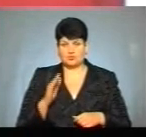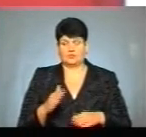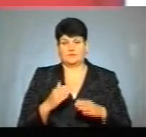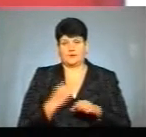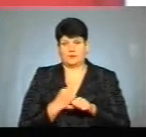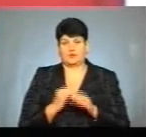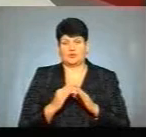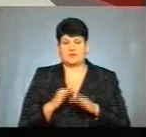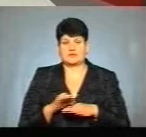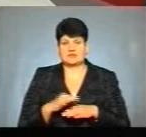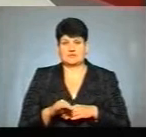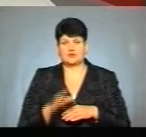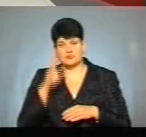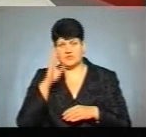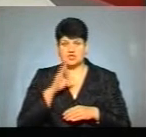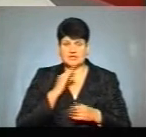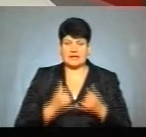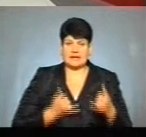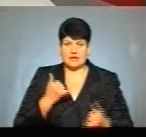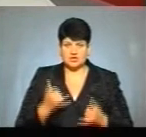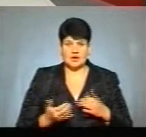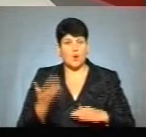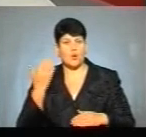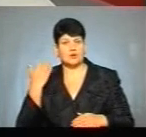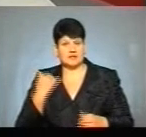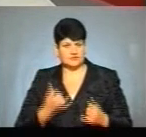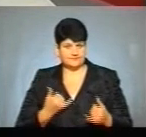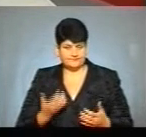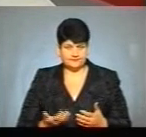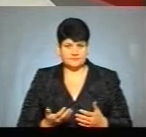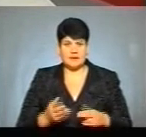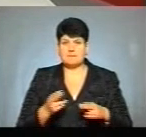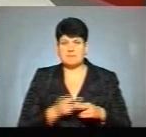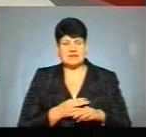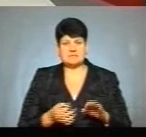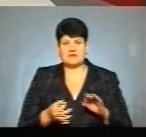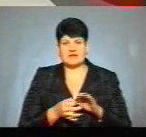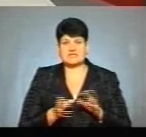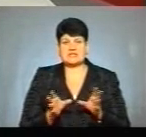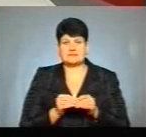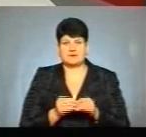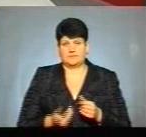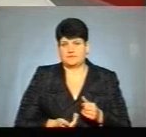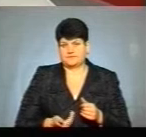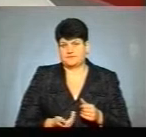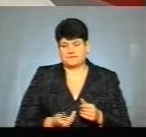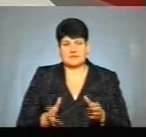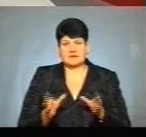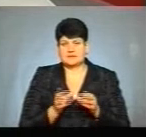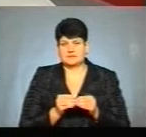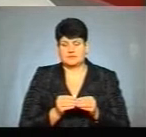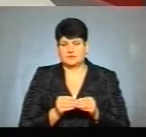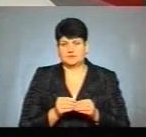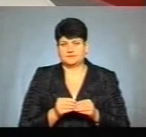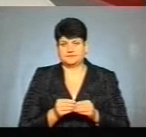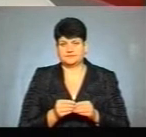домашнє насильство. Це чоловік, жінка, наречені, колишні, без прив'язки до спільного побуту і без прив'язки до місця